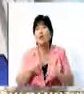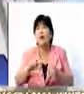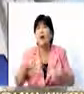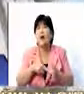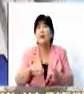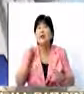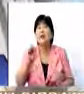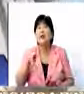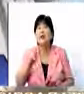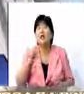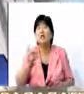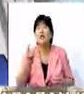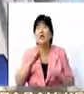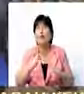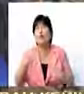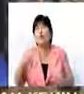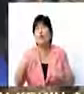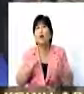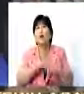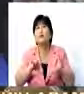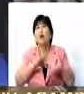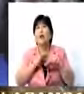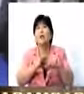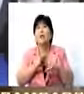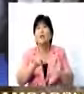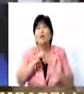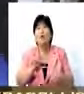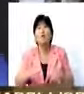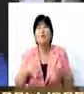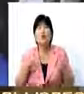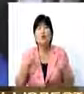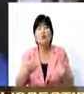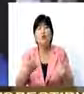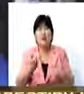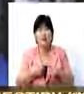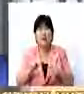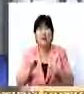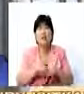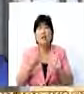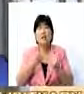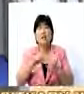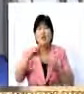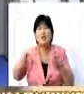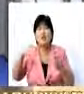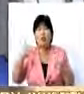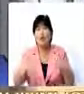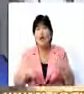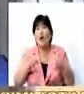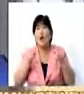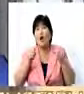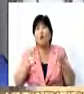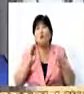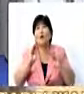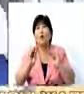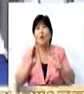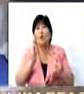қаладағы Ералаш бөбекжайы. Күніне 50-60 балаға тасымалдау қызметін ұсынатын тәлім ұясы сары түске боялған және қауіпсіздік